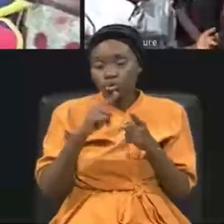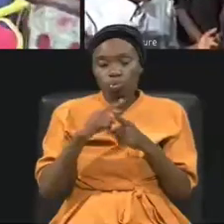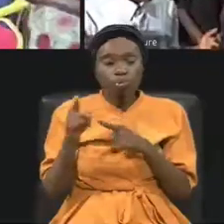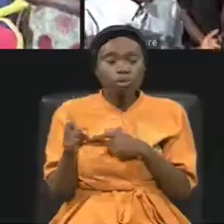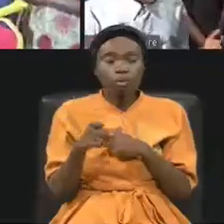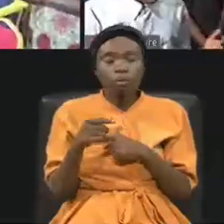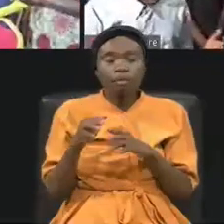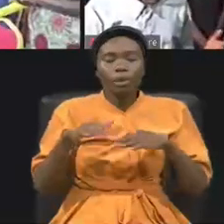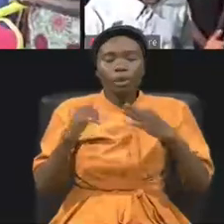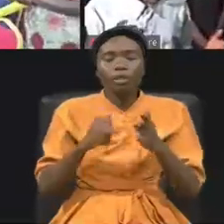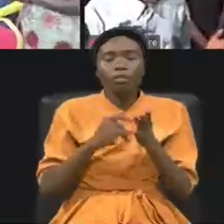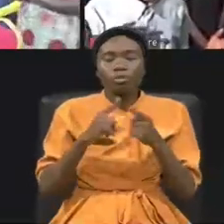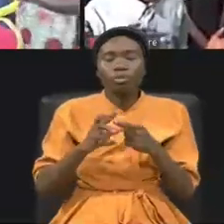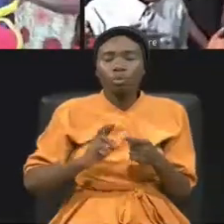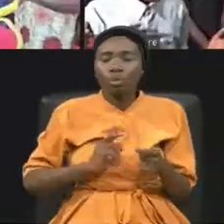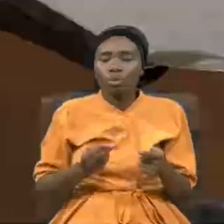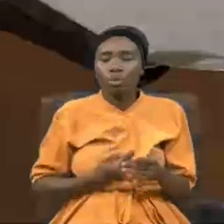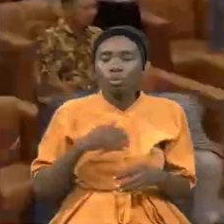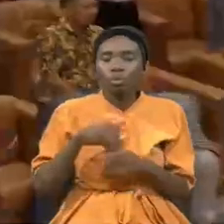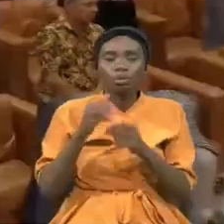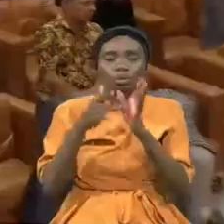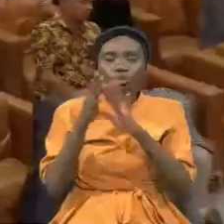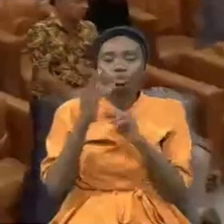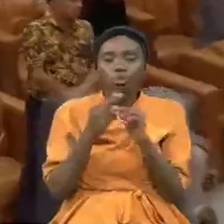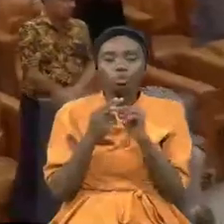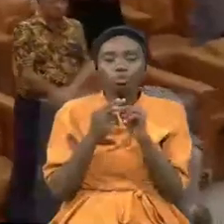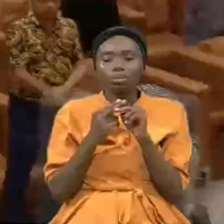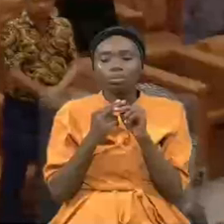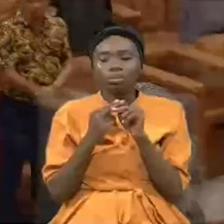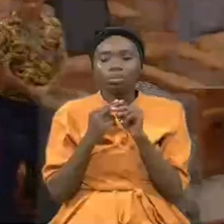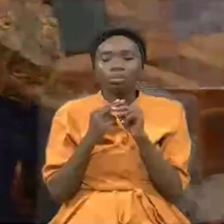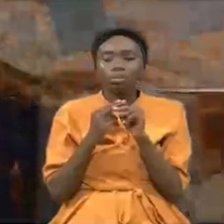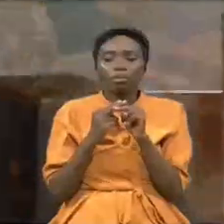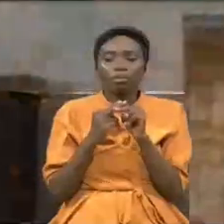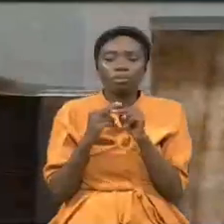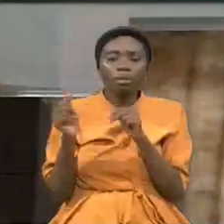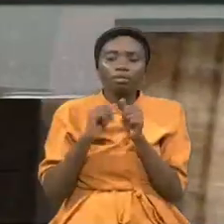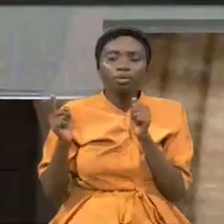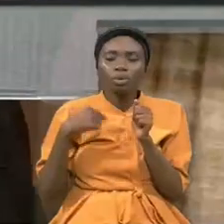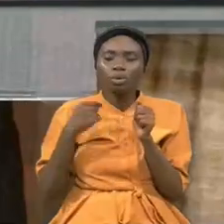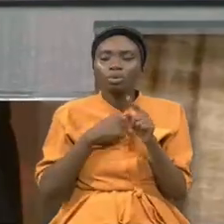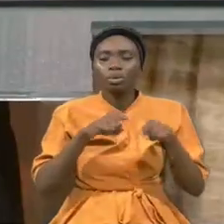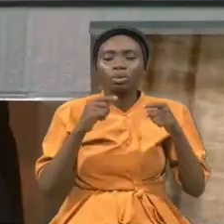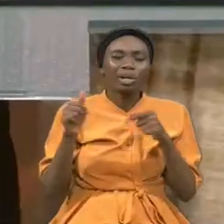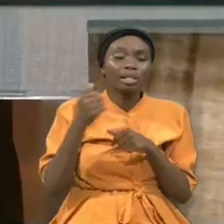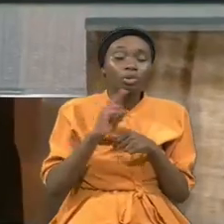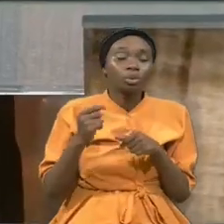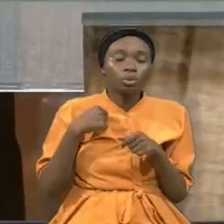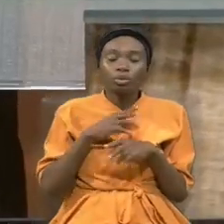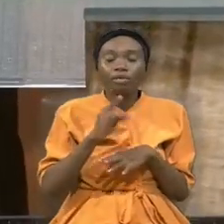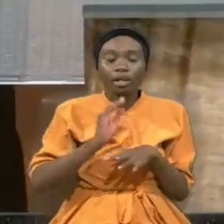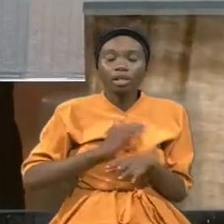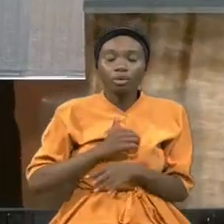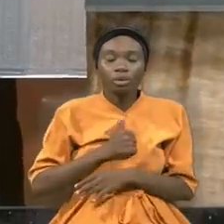gens-là. Donne-nous ce courage-là au nom de Jésus-Christ. Partout nous allons, où que nous nous